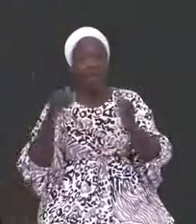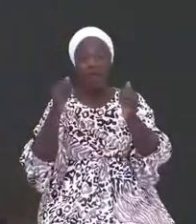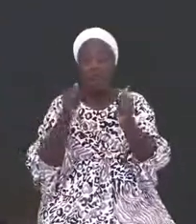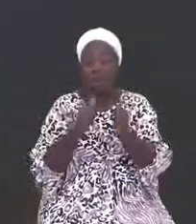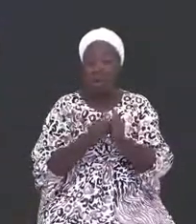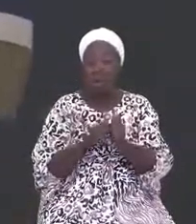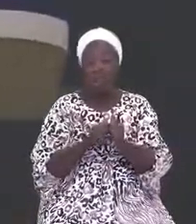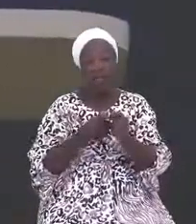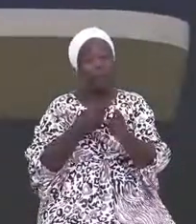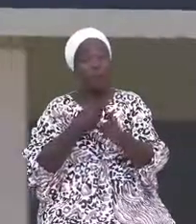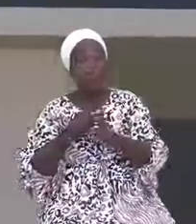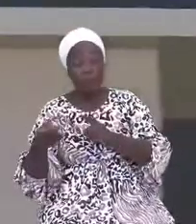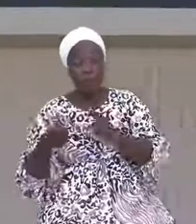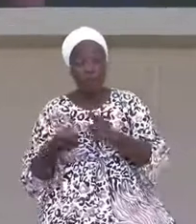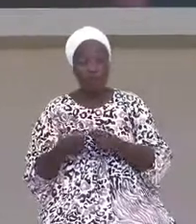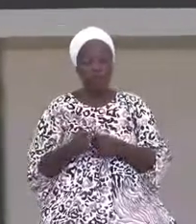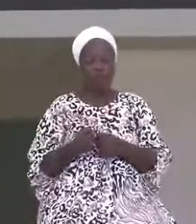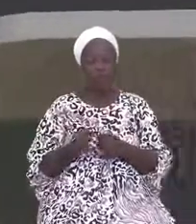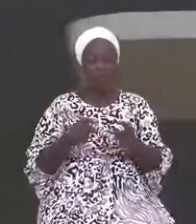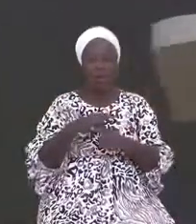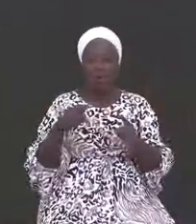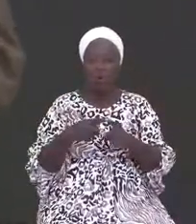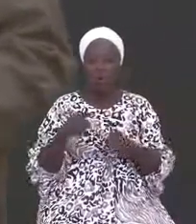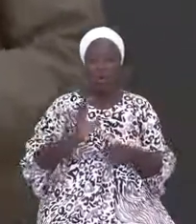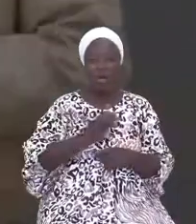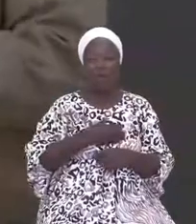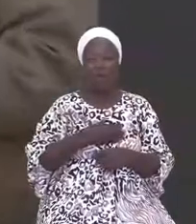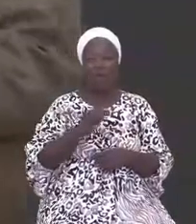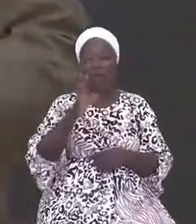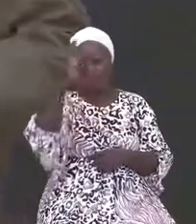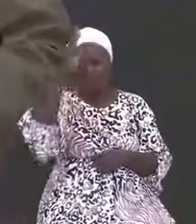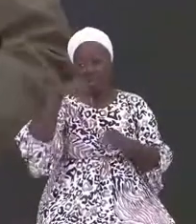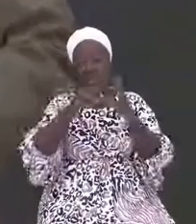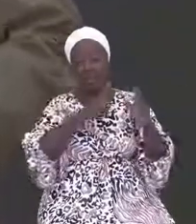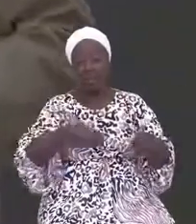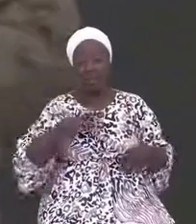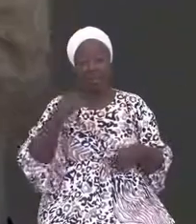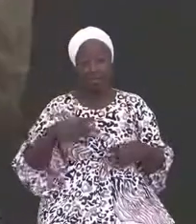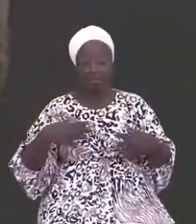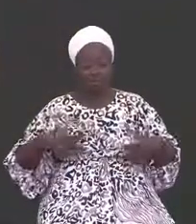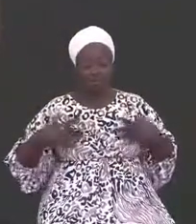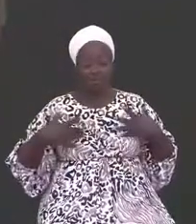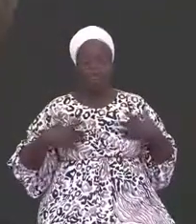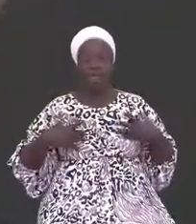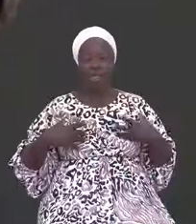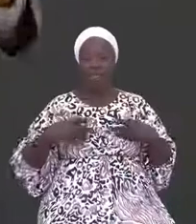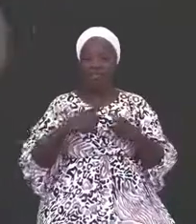avec des persécutions, quand il était plus jeune, je pensais aux persécutions. Mais vous savez, si vous